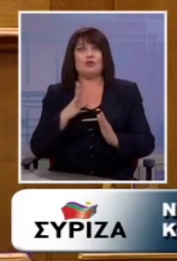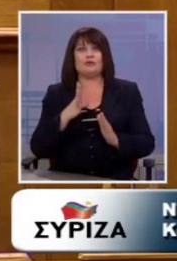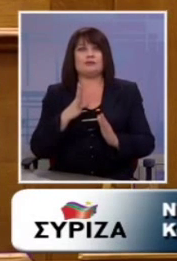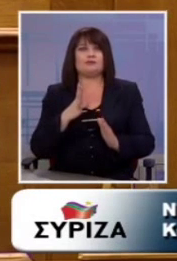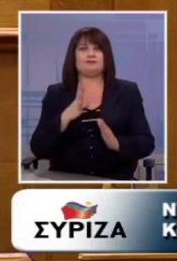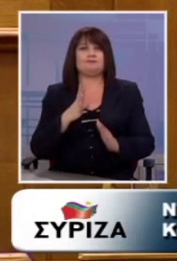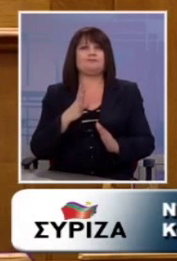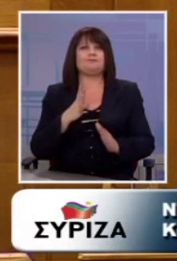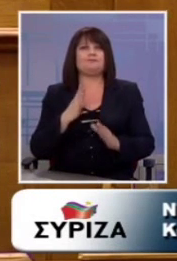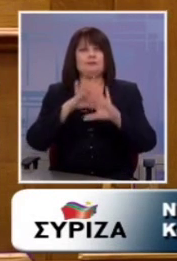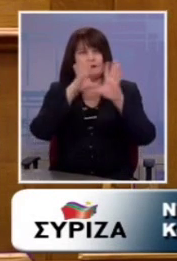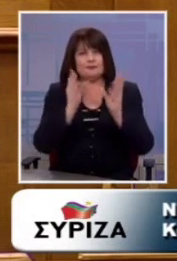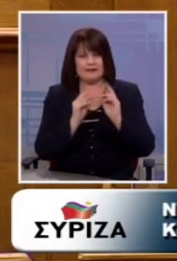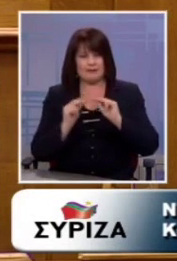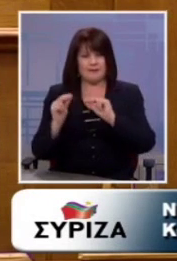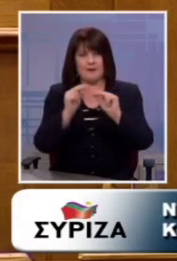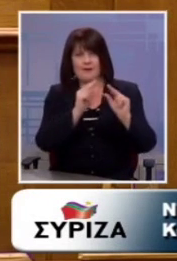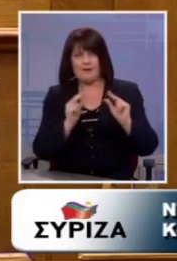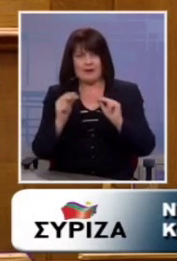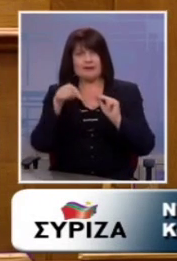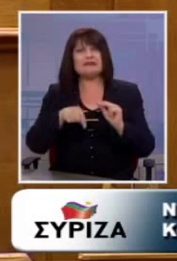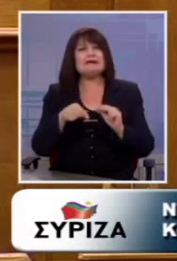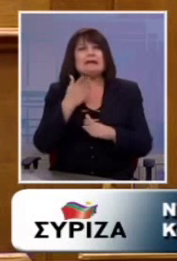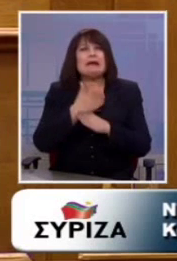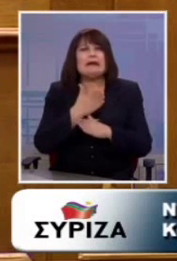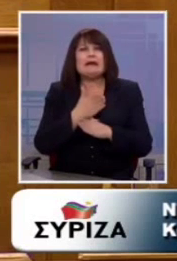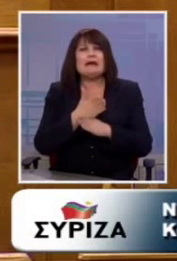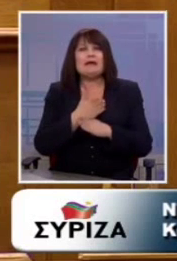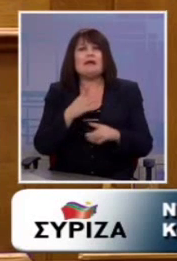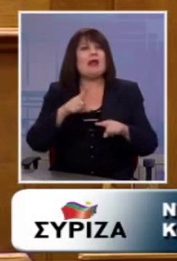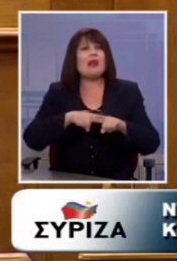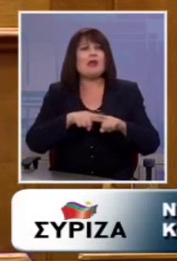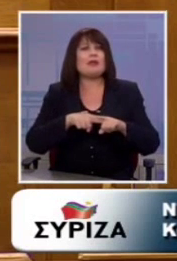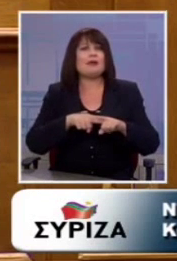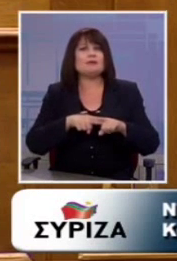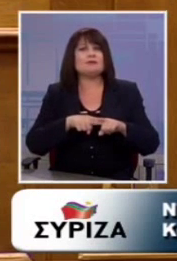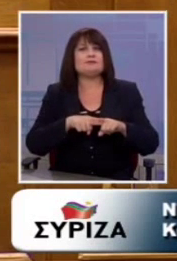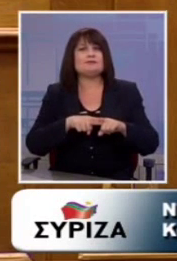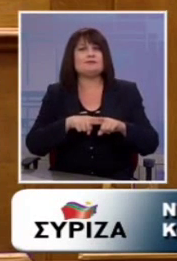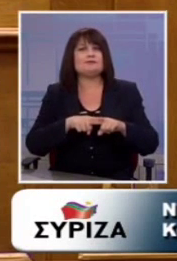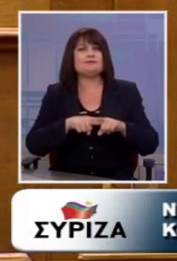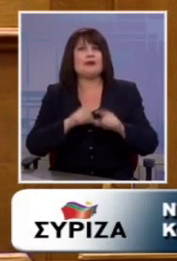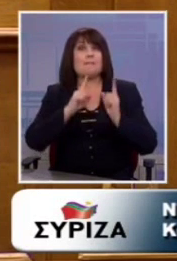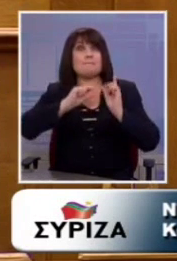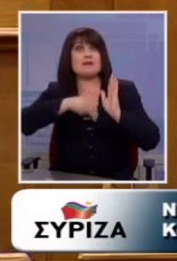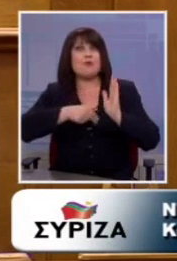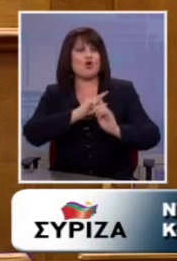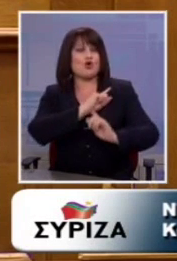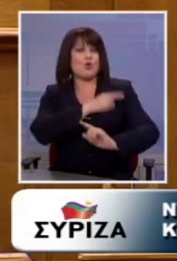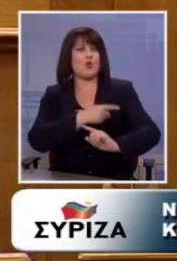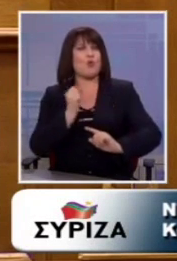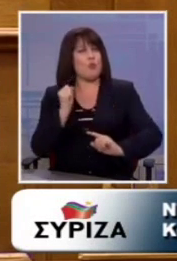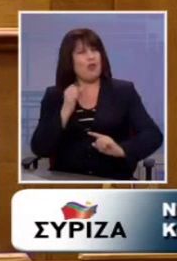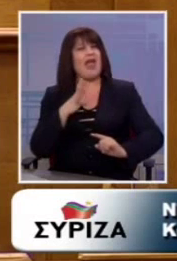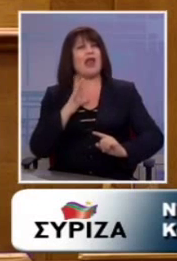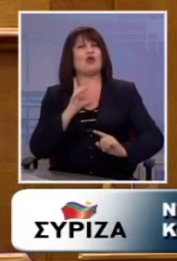Γιατί πίσω από όλη αυτή τη συζήτηση κρύβεται στην Ελλάδα οι δυνάμεις του μνημονίου. Πίσω από τη